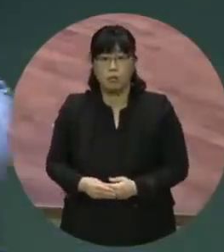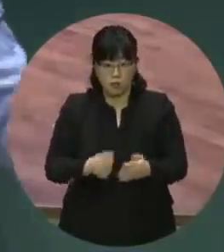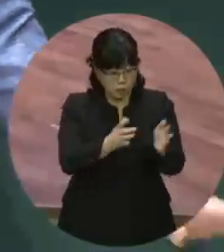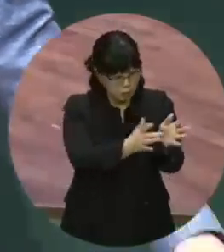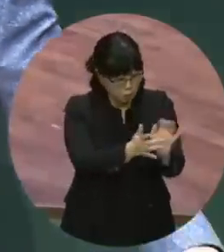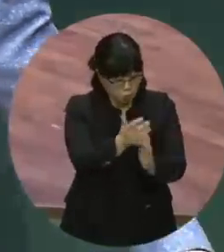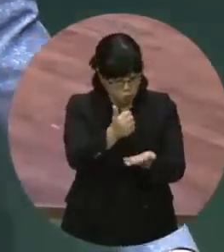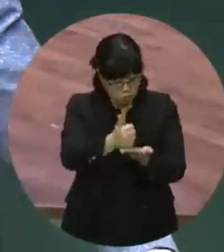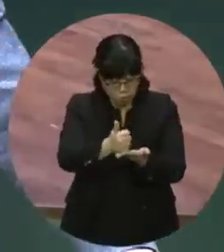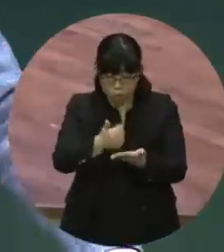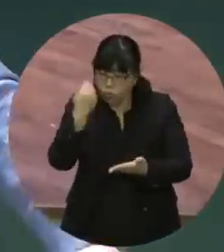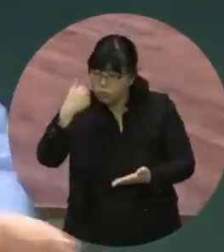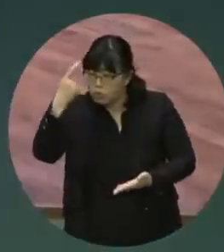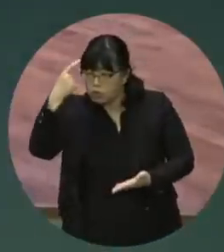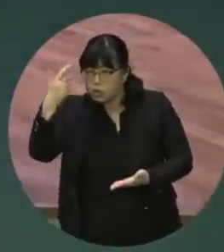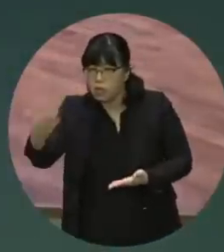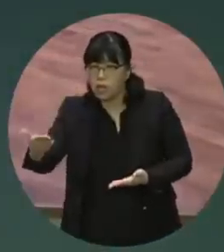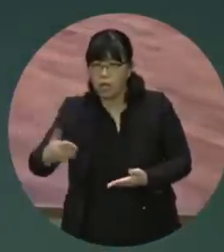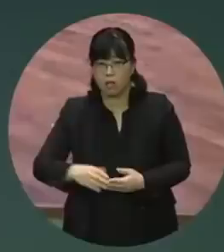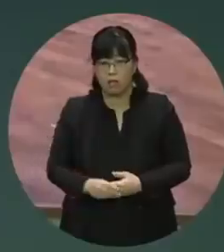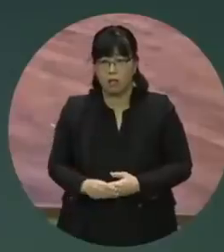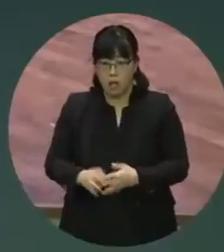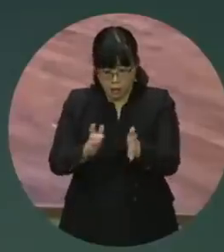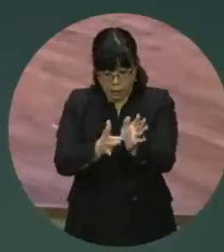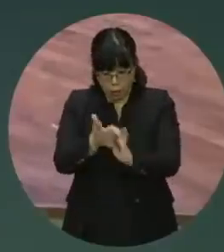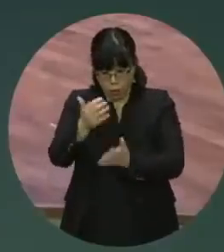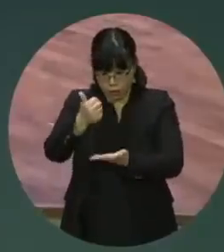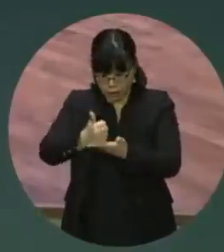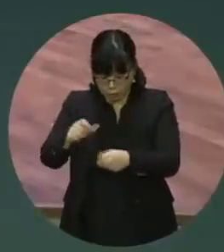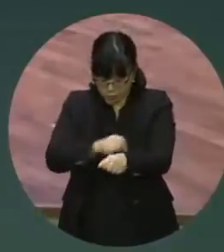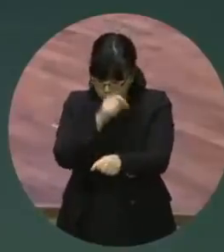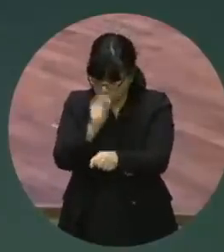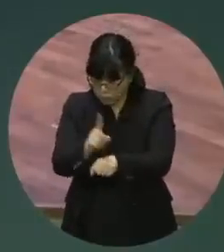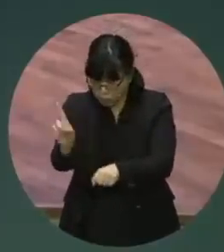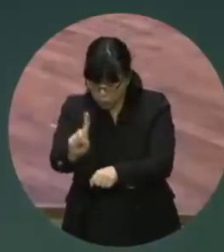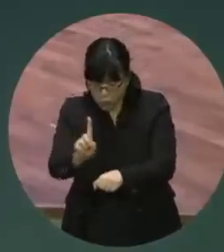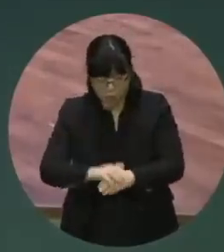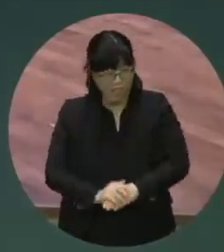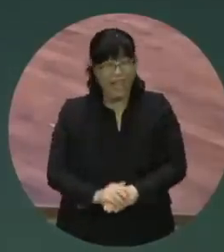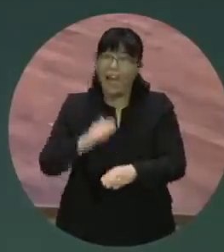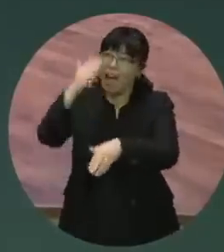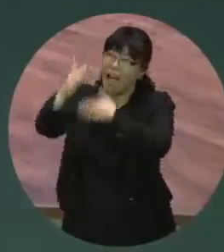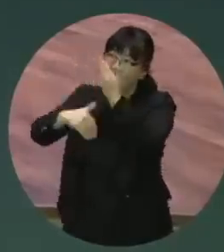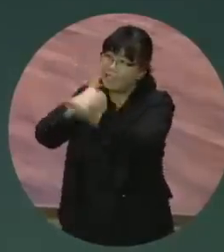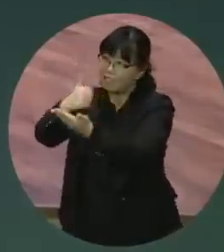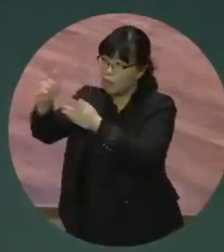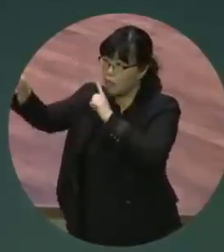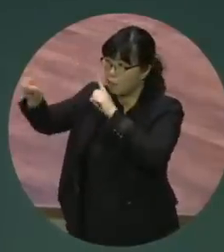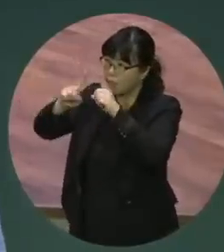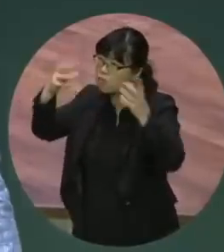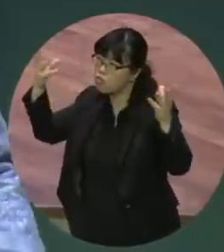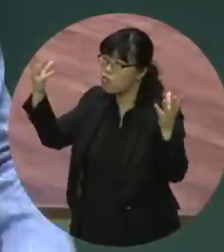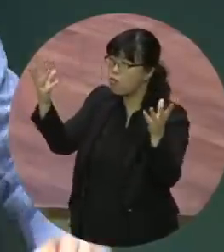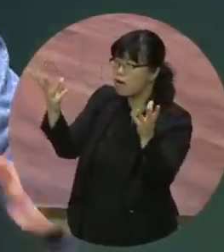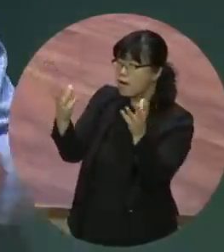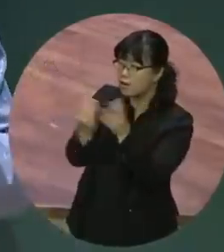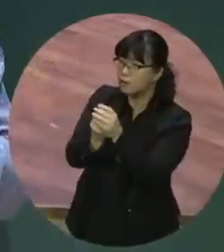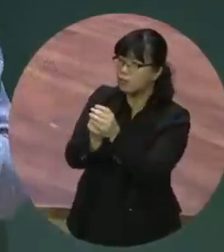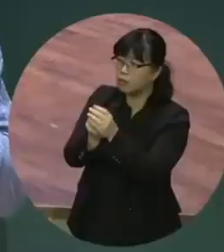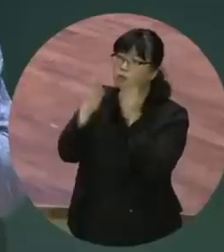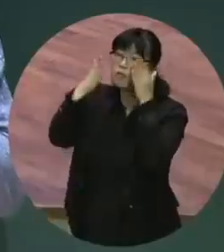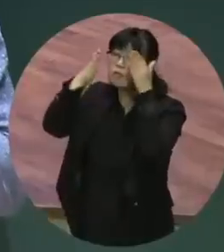예수님은 하나님의 말씀에 올인했어요. 이게 중요합니다. 예수님은 하나님의 말씀에